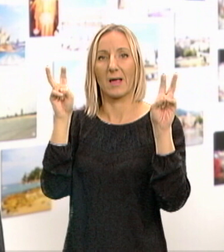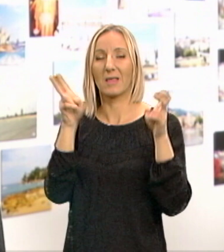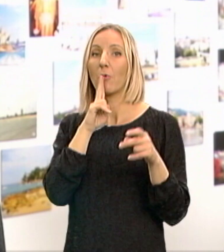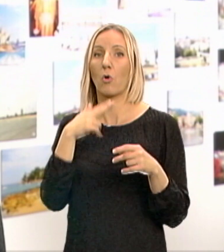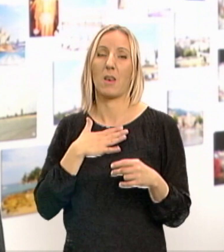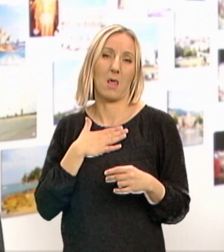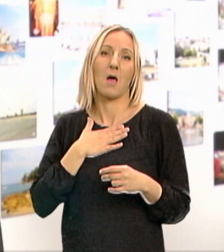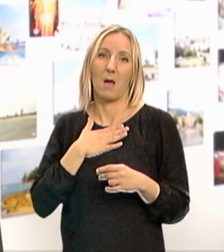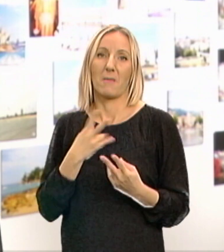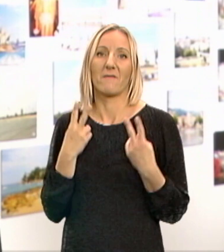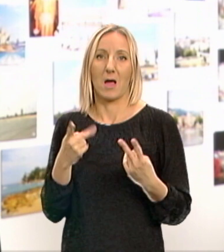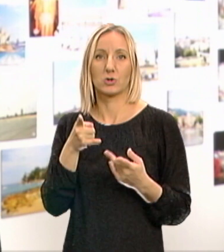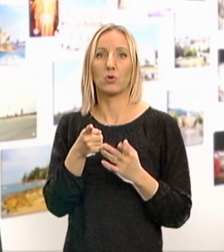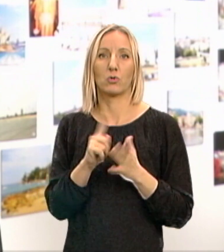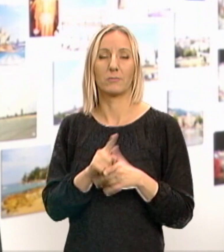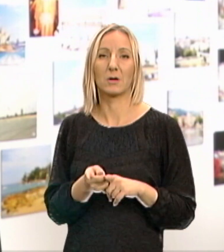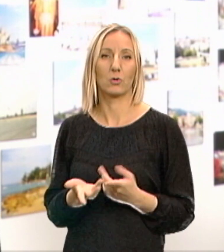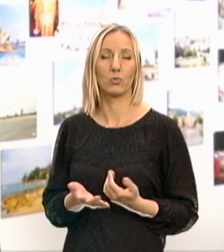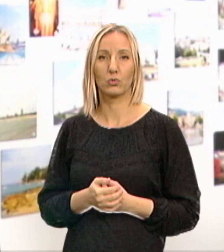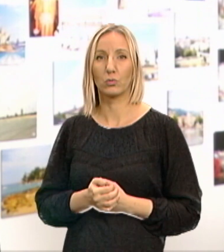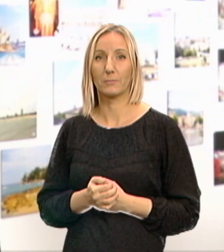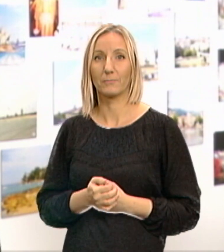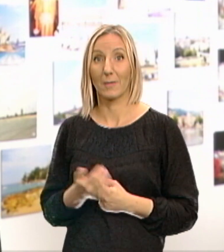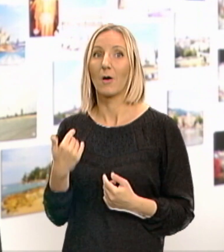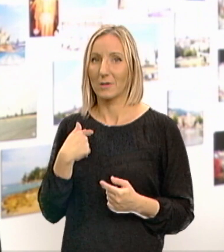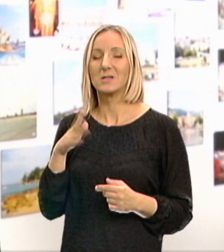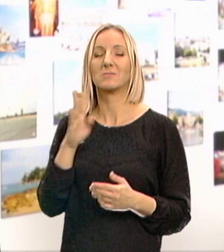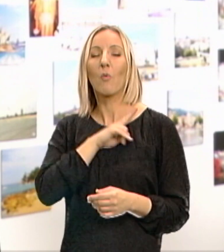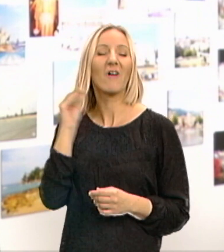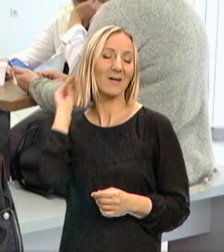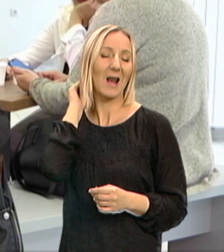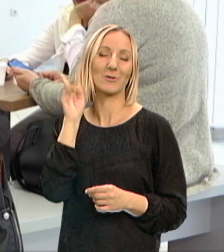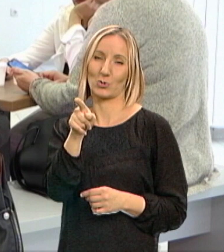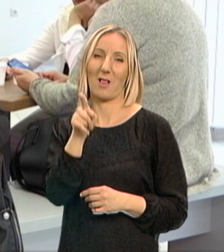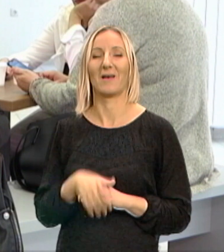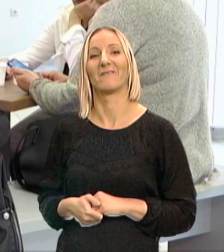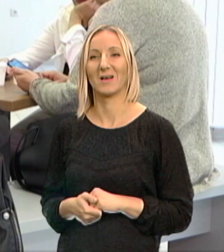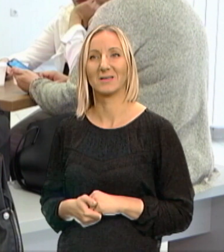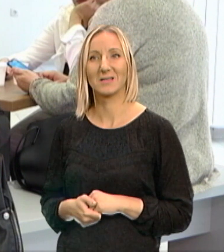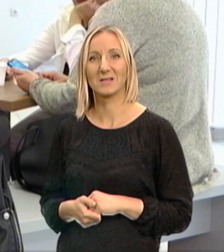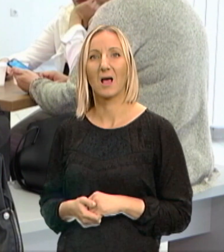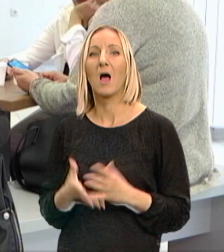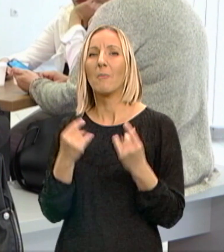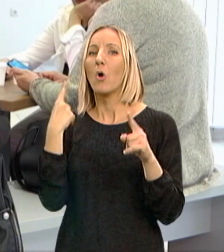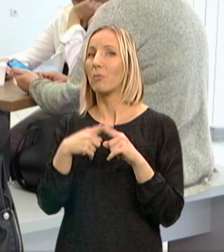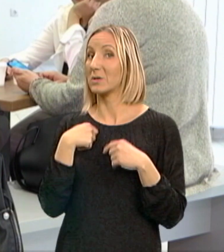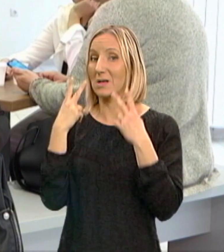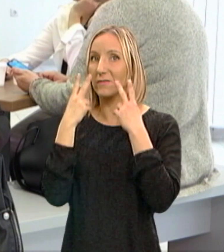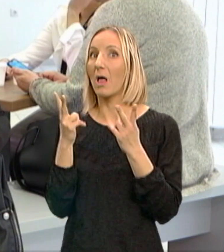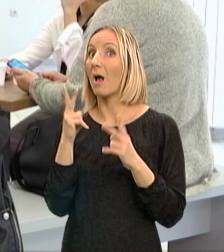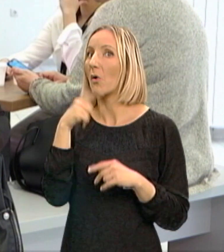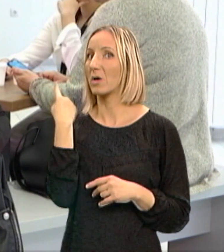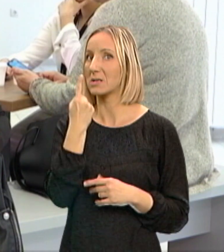nama bila značajna u tom trenutku, tako da računali smo na vas. Mnogo puta sam videla kako izgleda loše